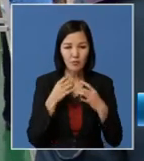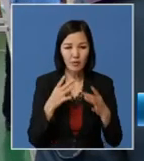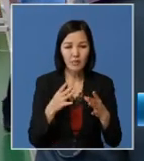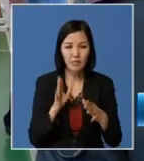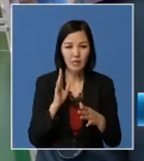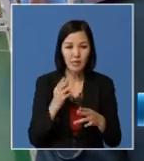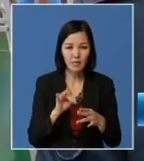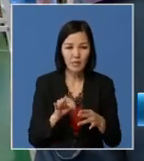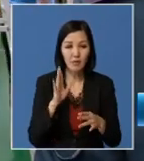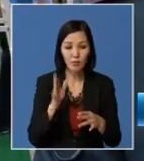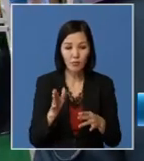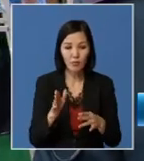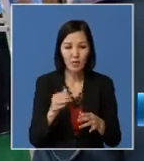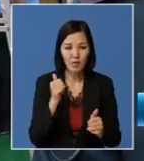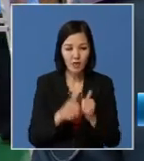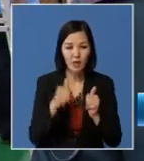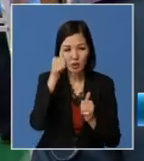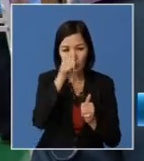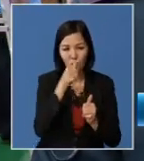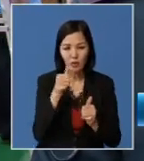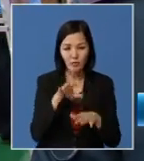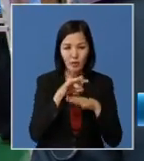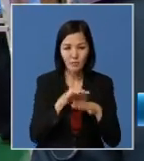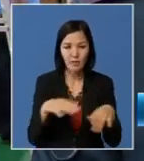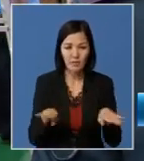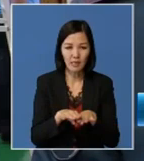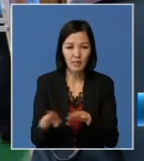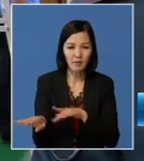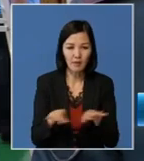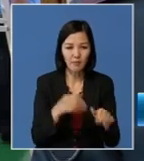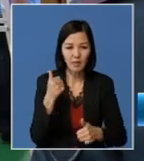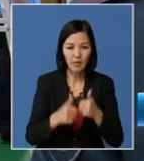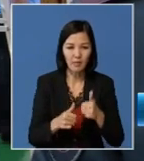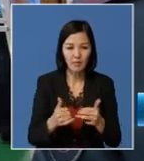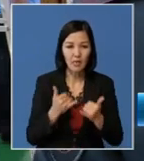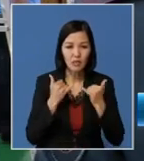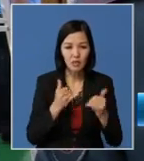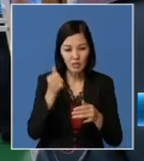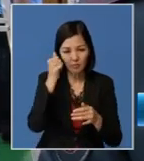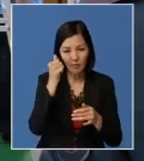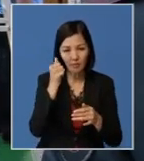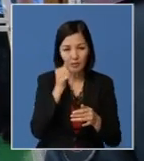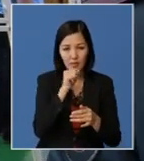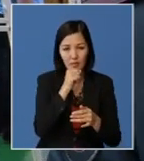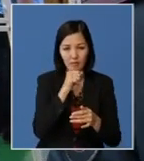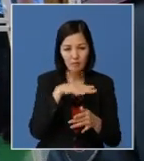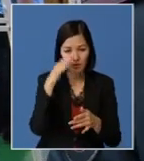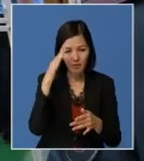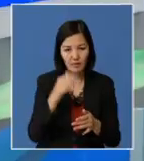будем каждый год проводить такие мероприятия, то есть чтить память нашим дедам и отцам.